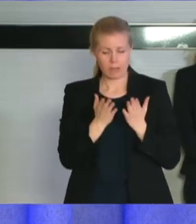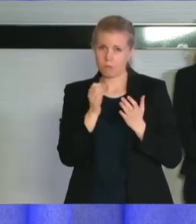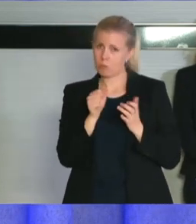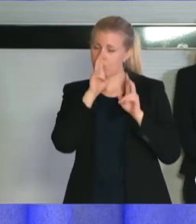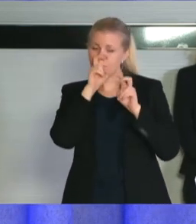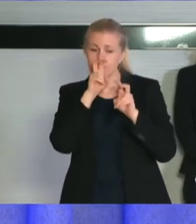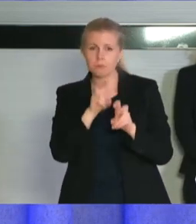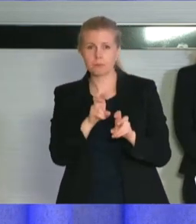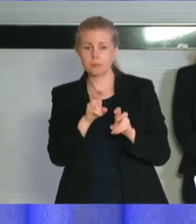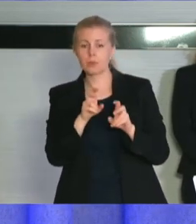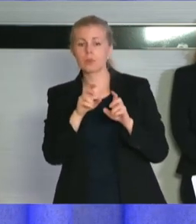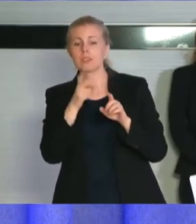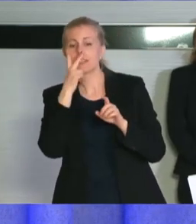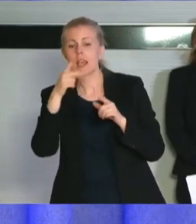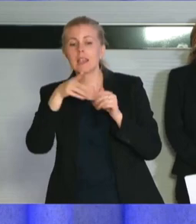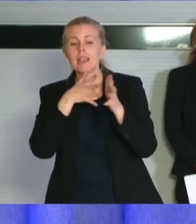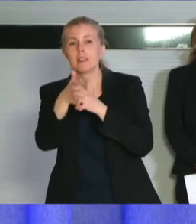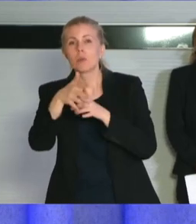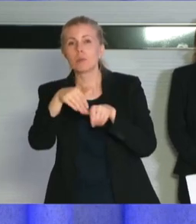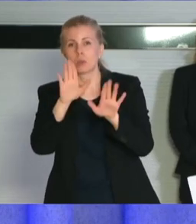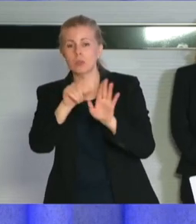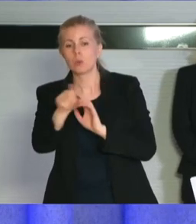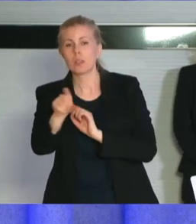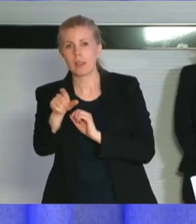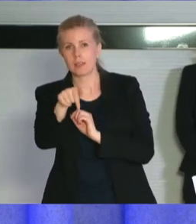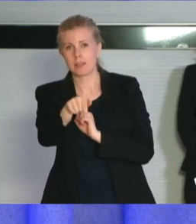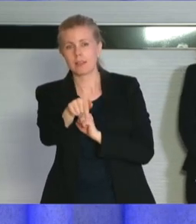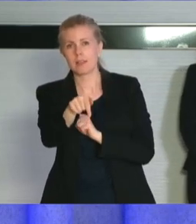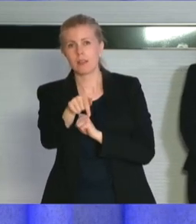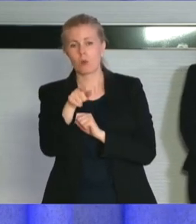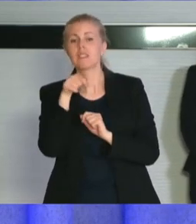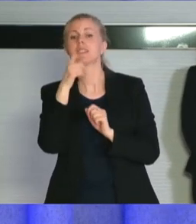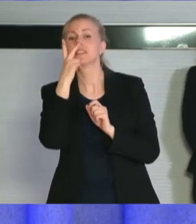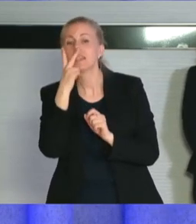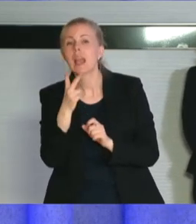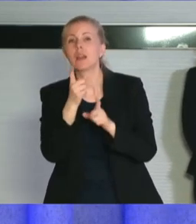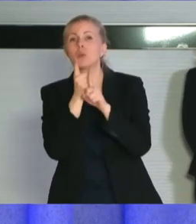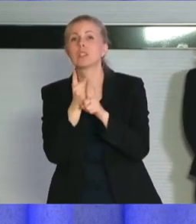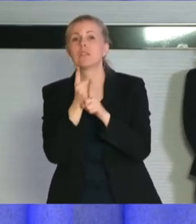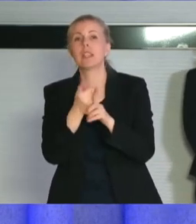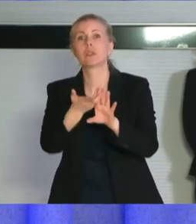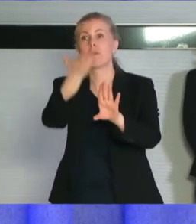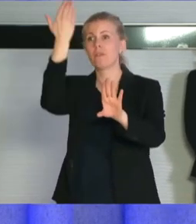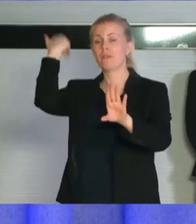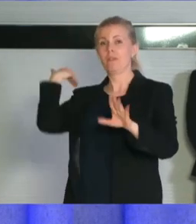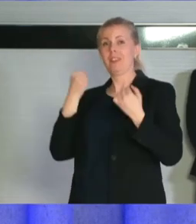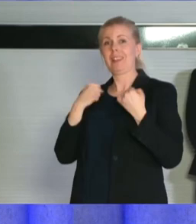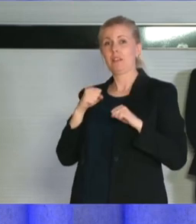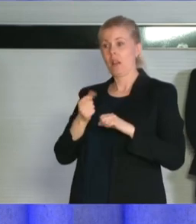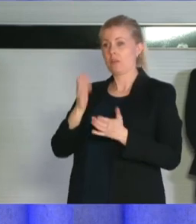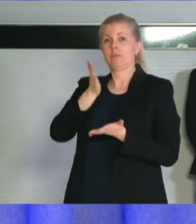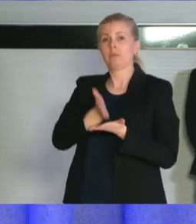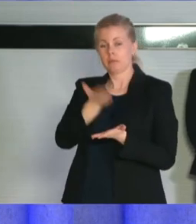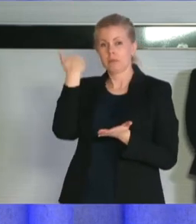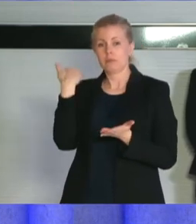i påskeuken, når vi har fått nye tall, og da ser vi også mer konsekvensene av det vi har gjort. Virker disse tiltakene på en